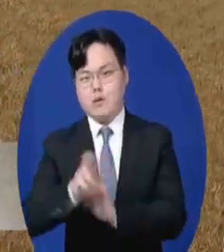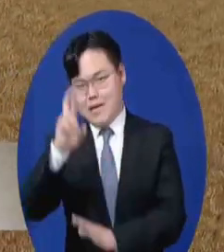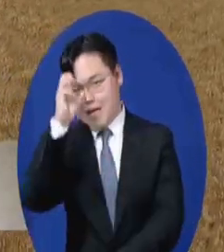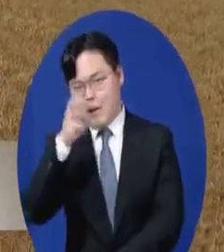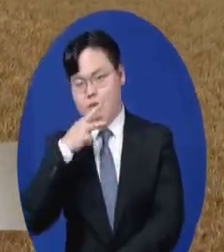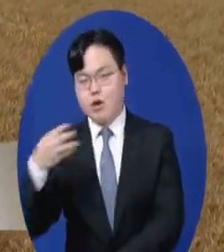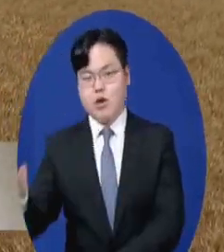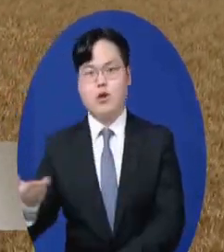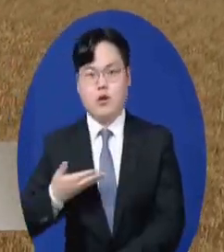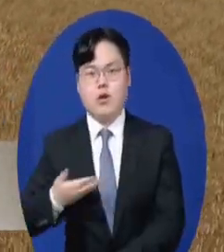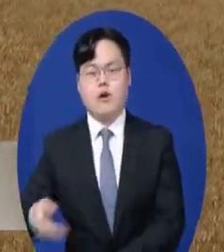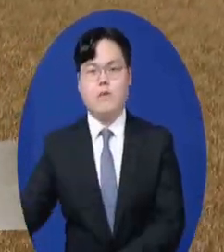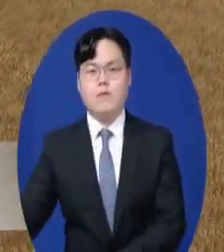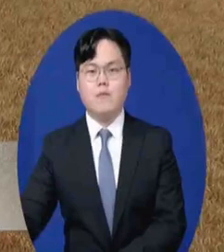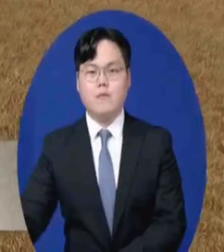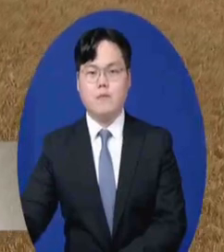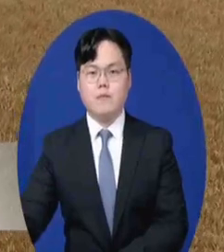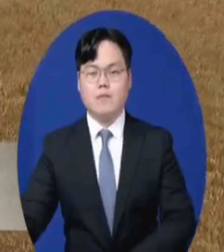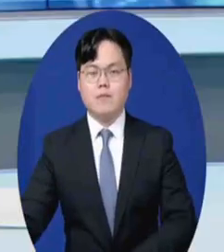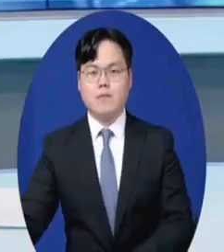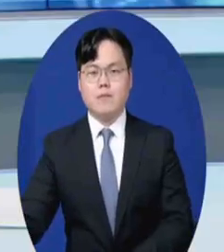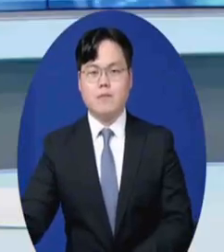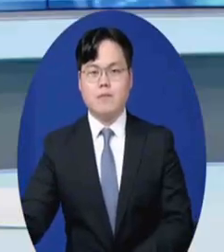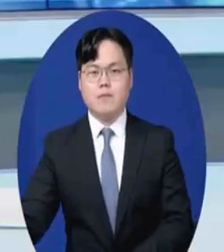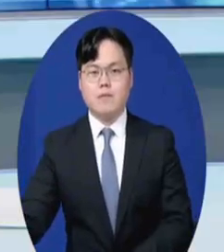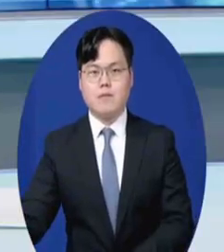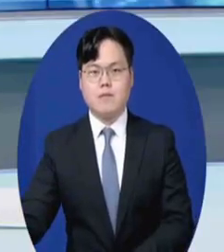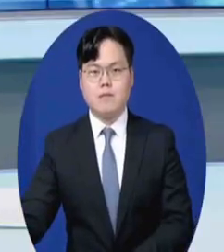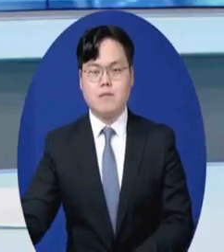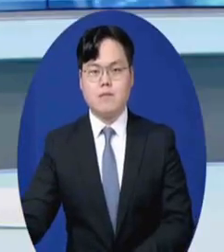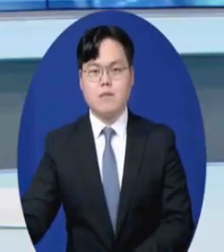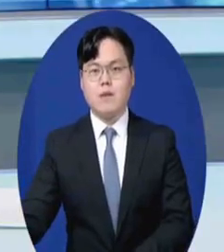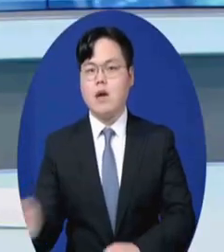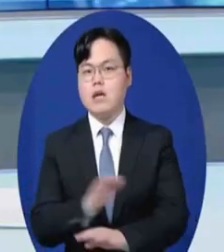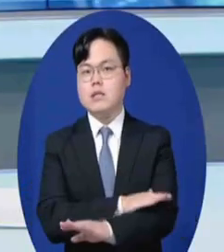үйлдвэрийн яамныхан үзэж байна. Замиудын бомбын